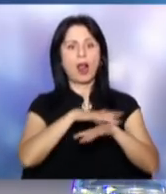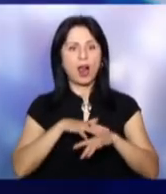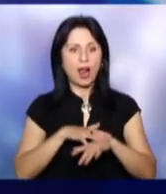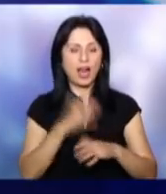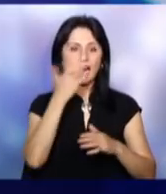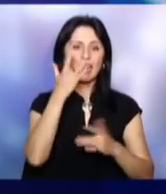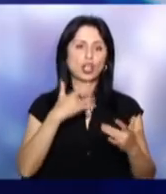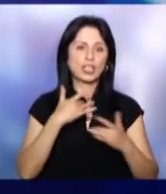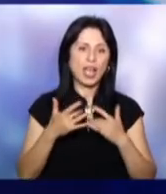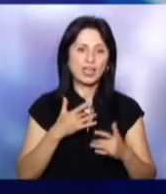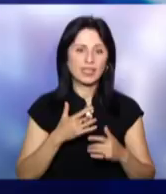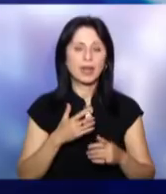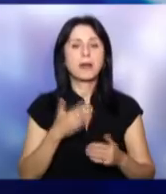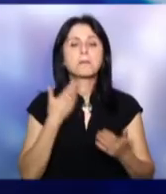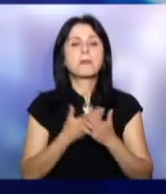თუ კინოთეატრი, თუ